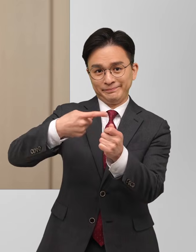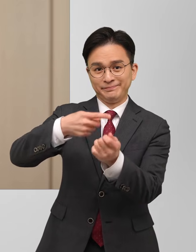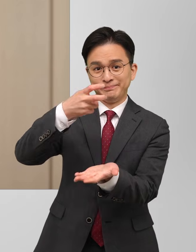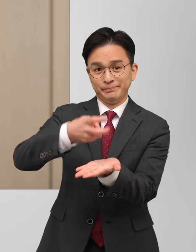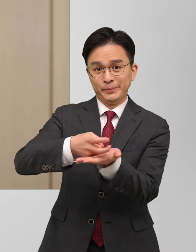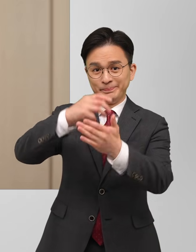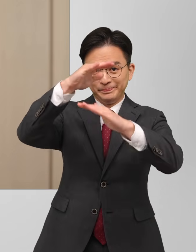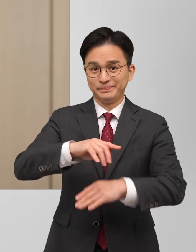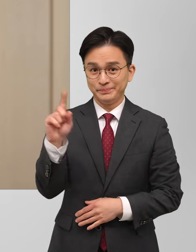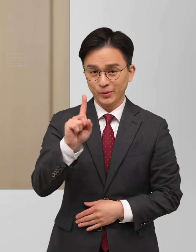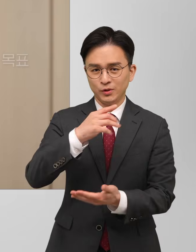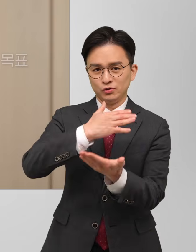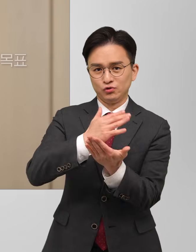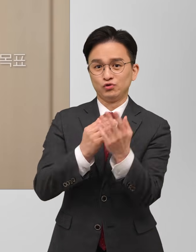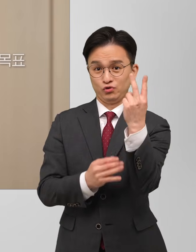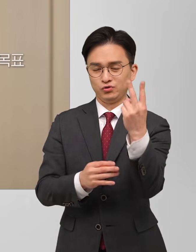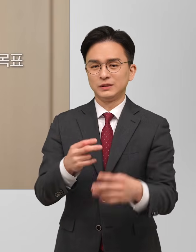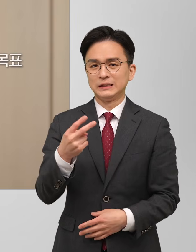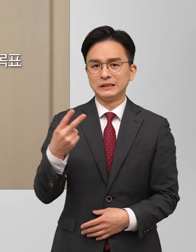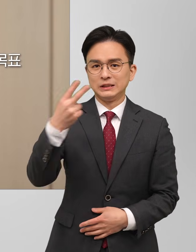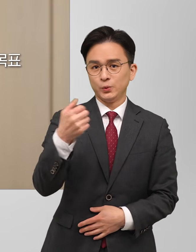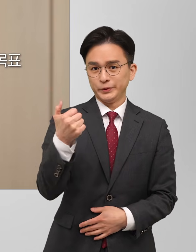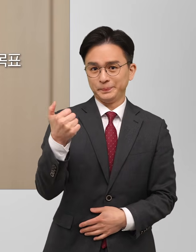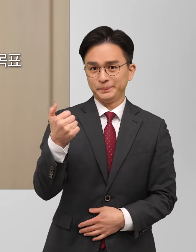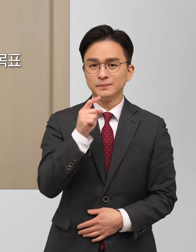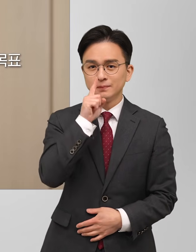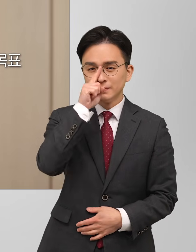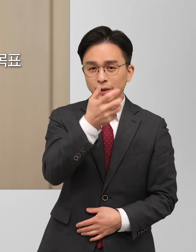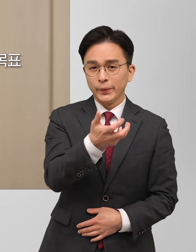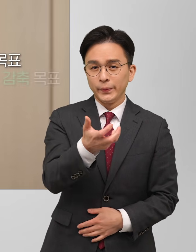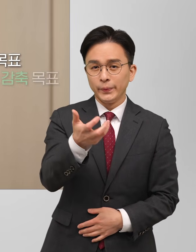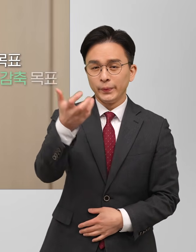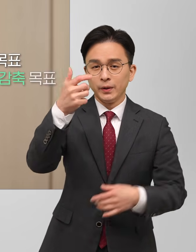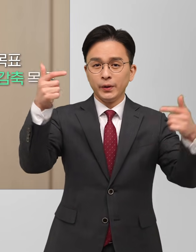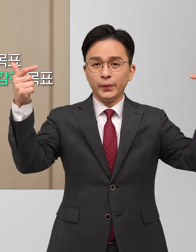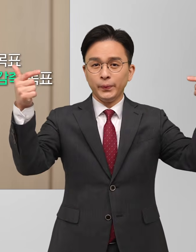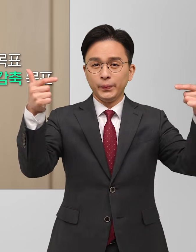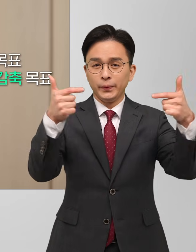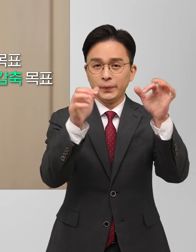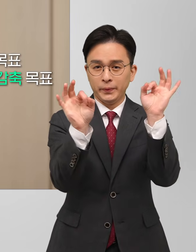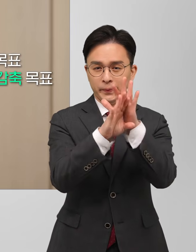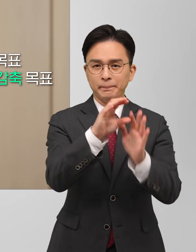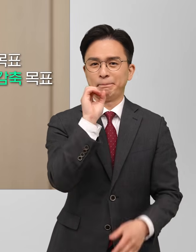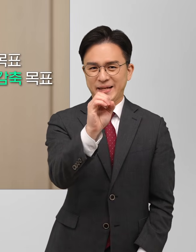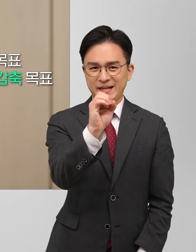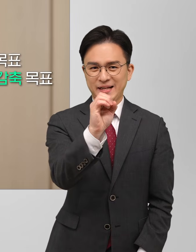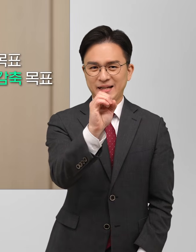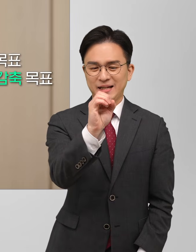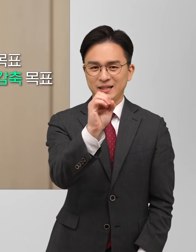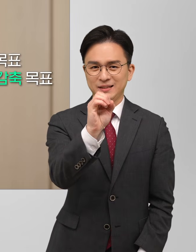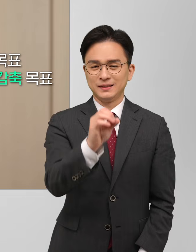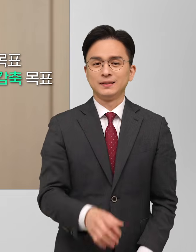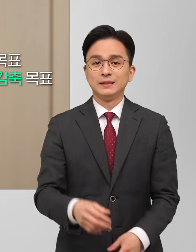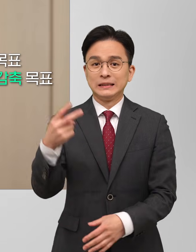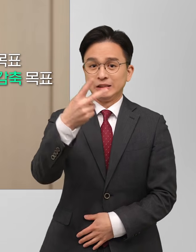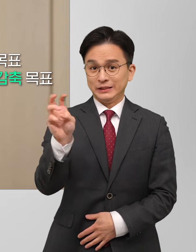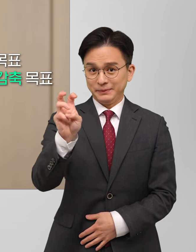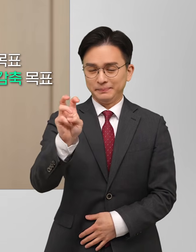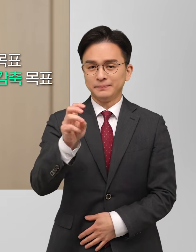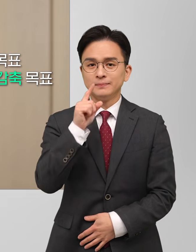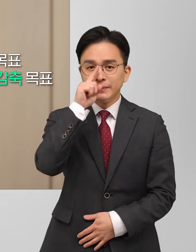먼저 탄소중립 기본법은 2050년 탄소중립 목표와 2030년 국가 온실가스 감축